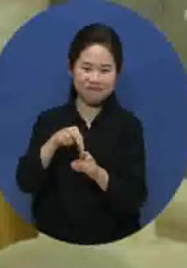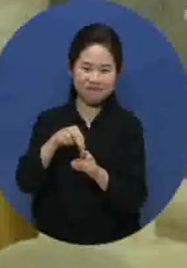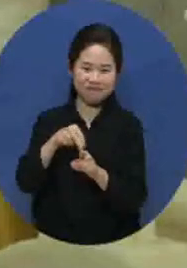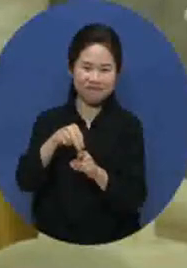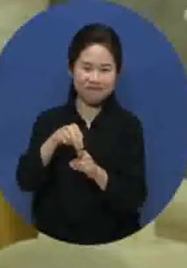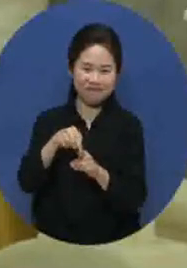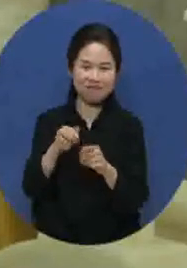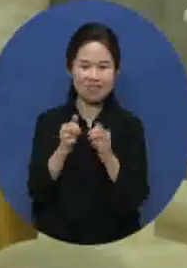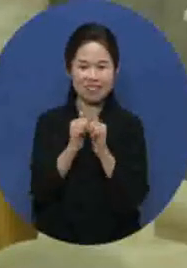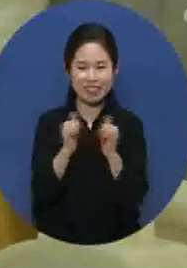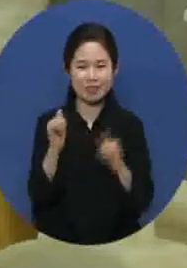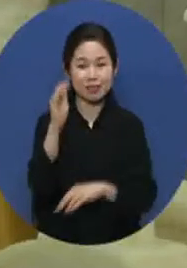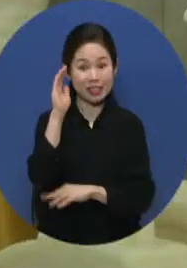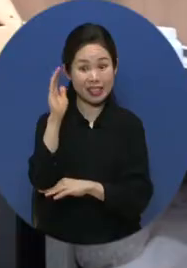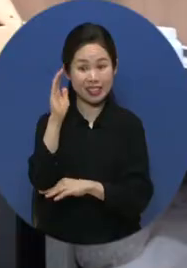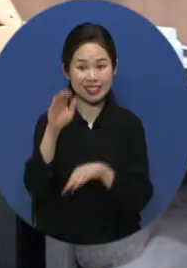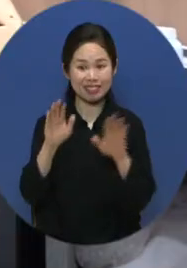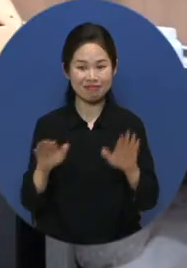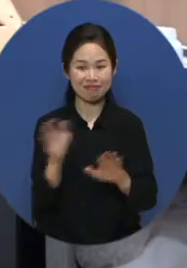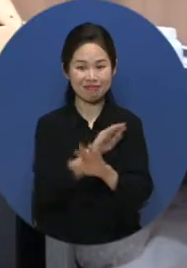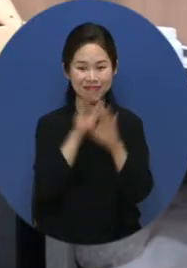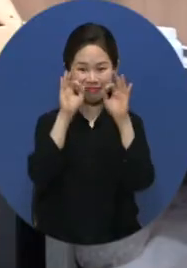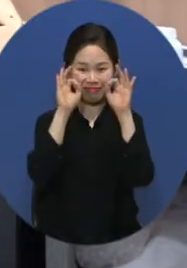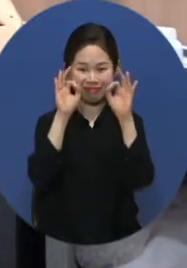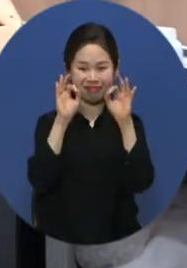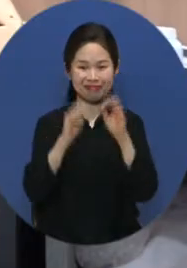이야기를 함께 들어보시겠어요?